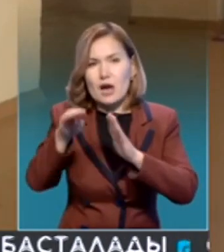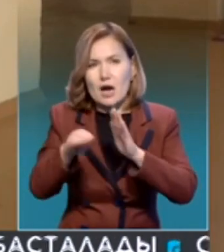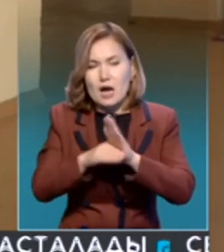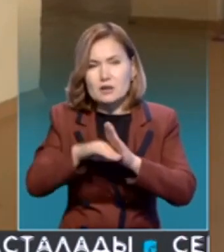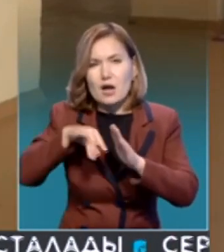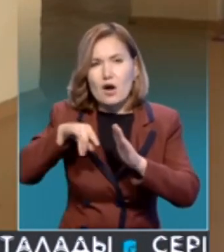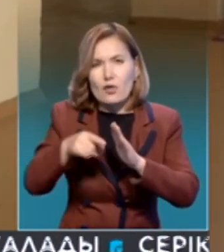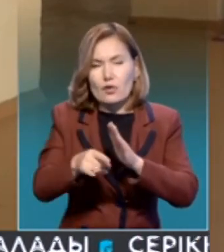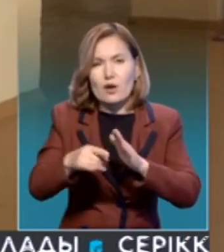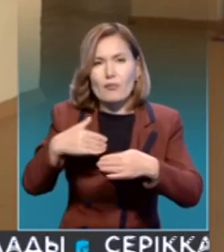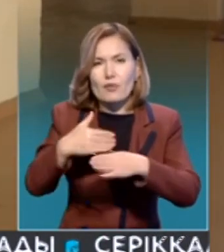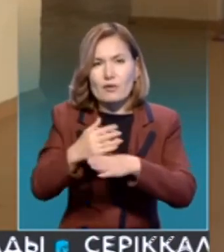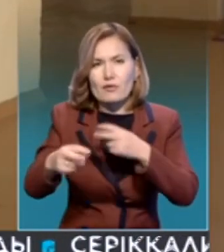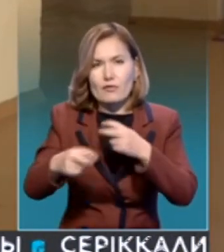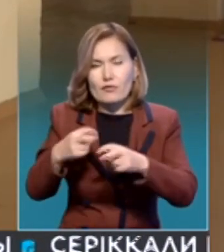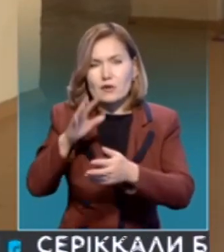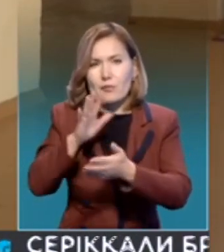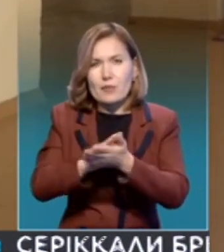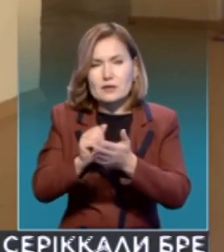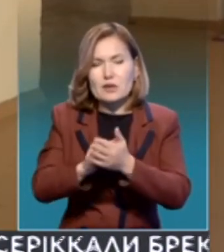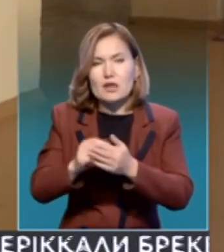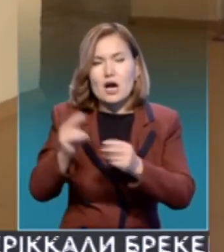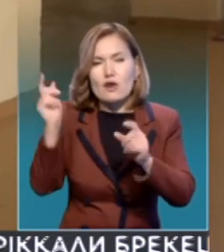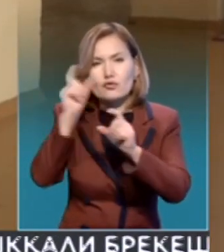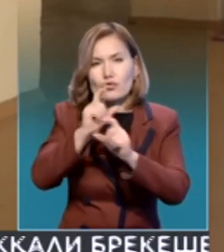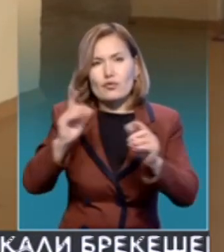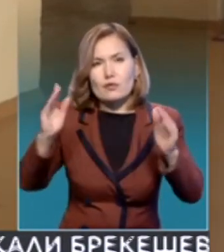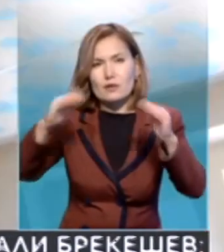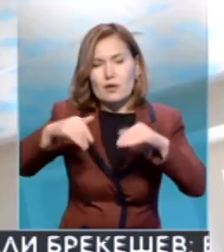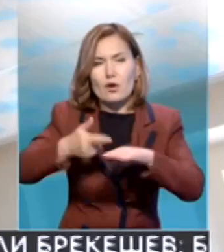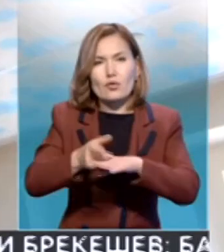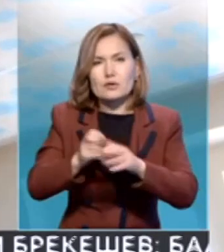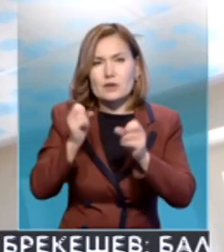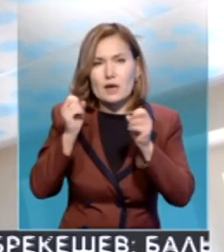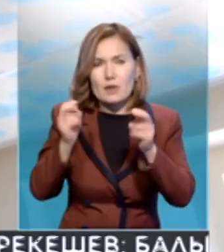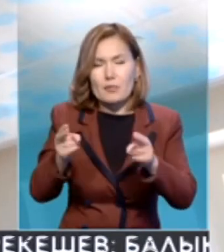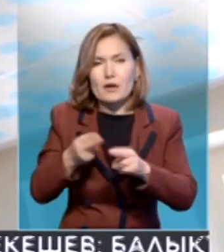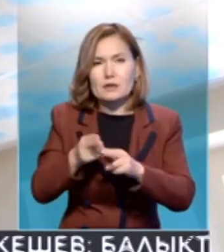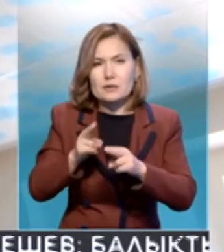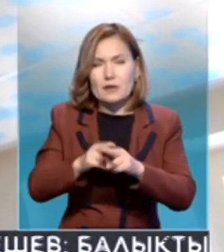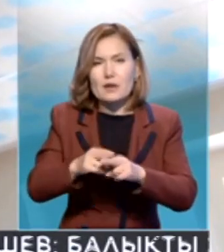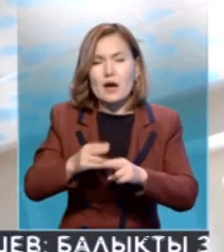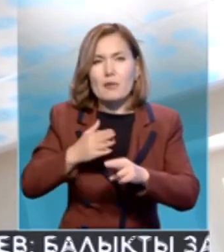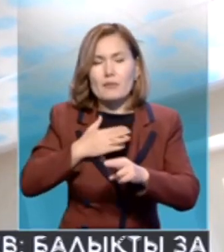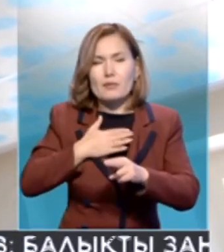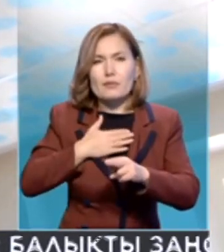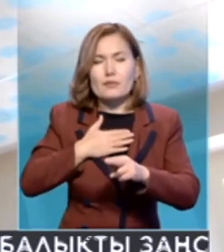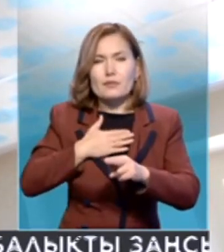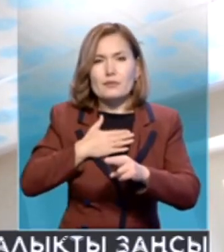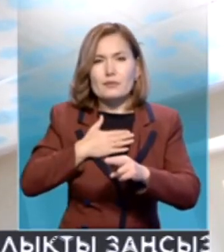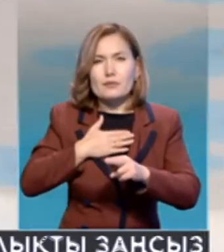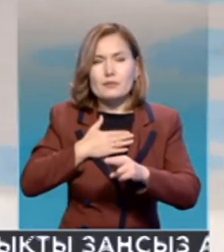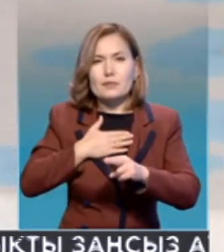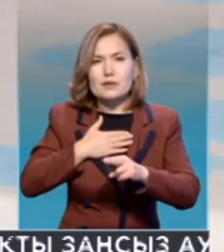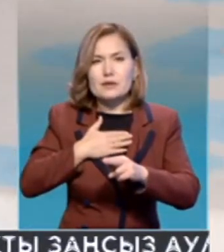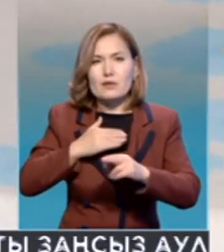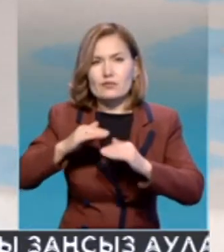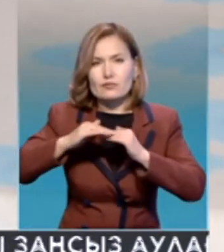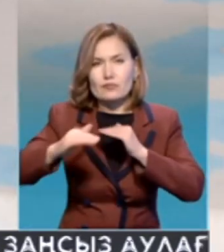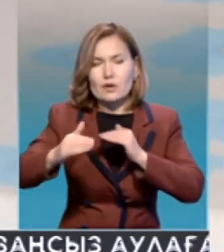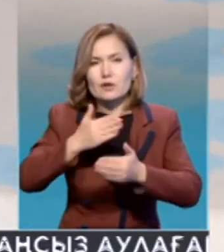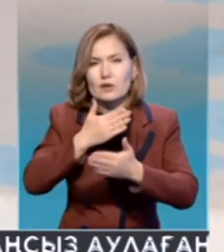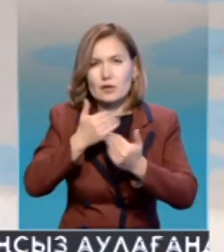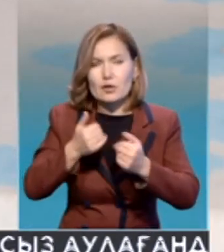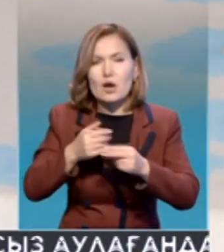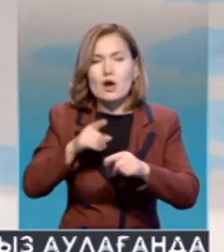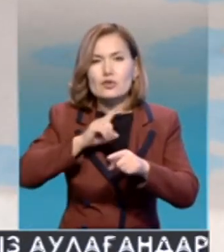екендігі біліне бастады. Төменнен фундаменттардың құлап жатқандығы білінді. Қазір енді мына жерден бізге жаңа мектеп салынайын